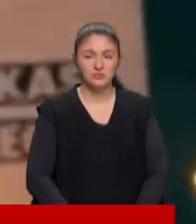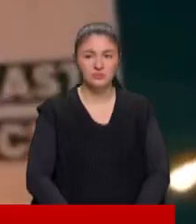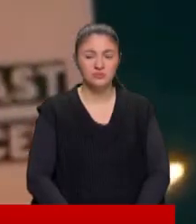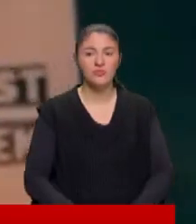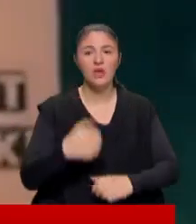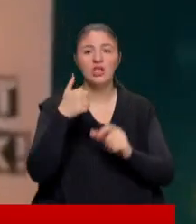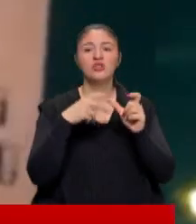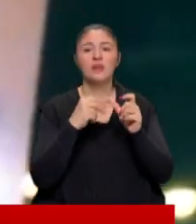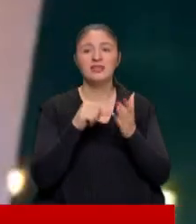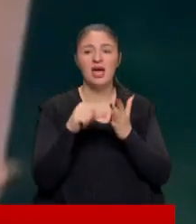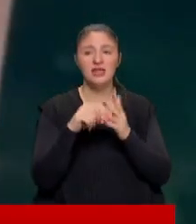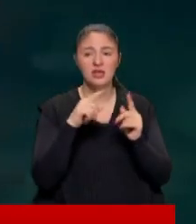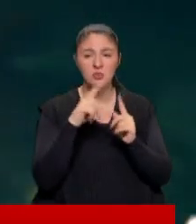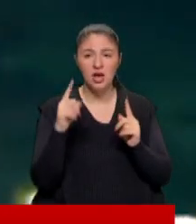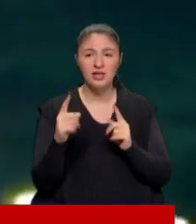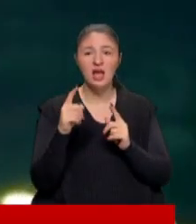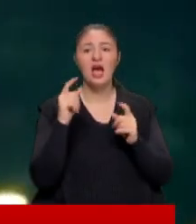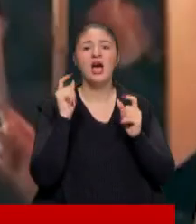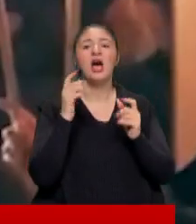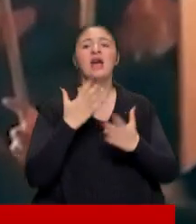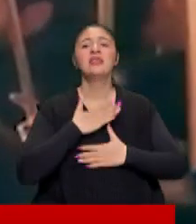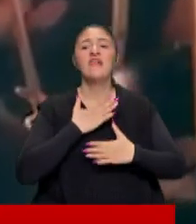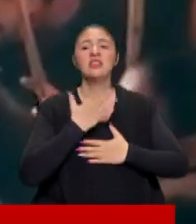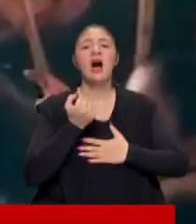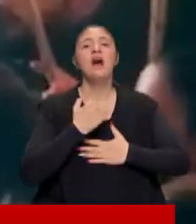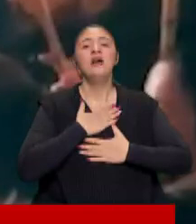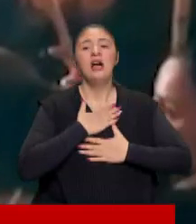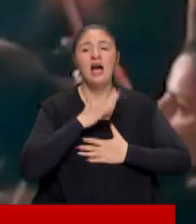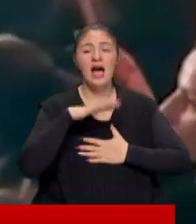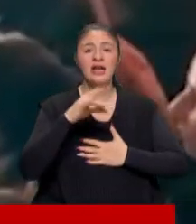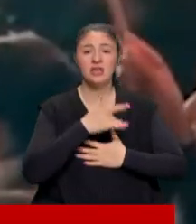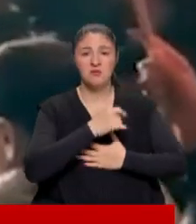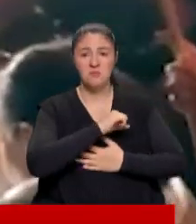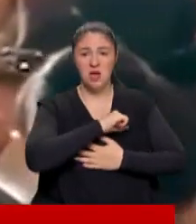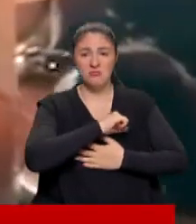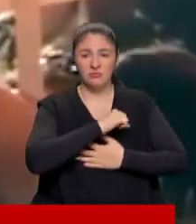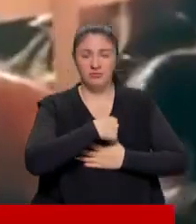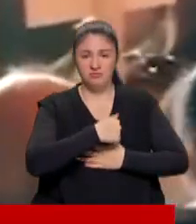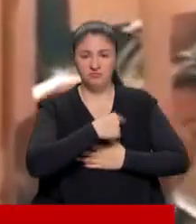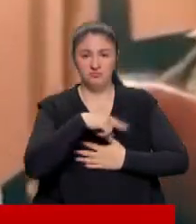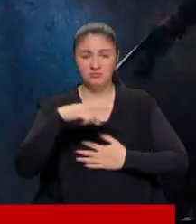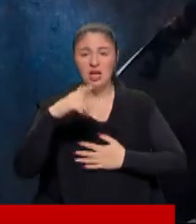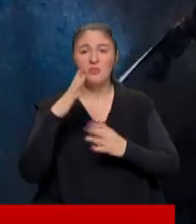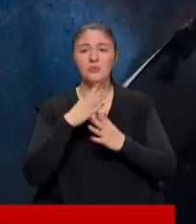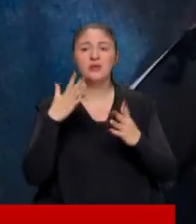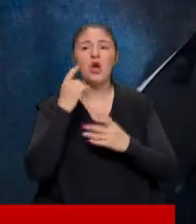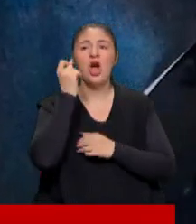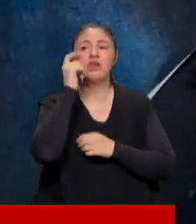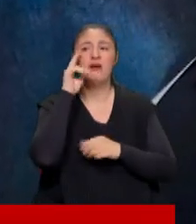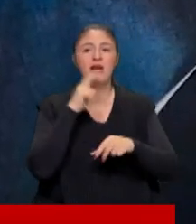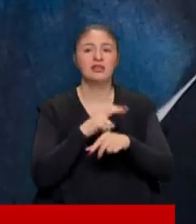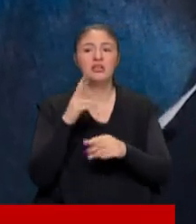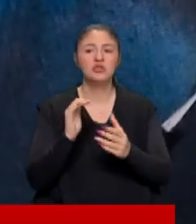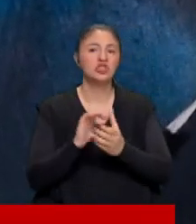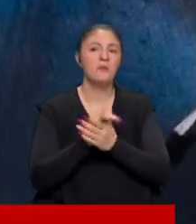Şubat tarihinden bu yana aldığımız her nefeste, her kalp atışımızda büyük bir hasretle